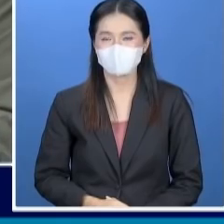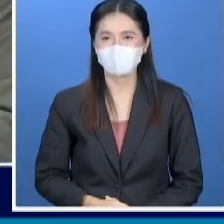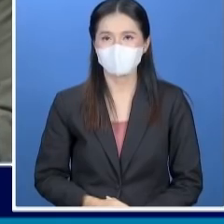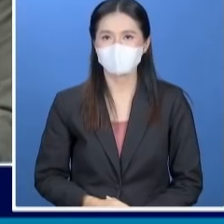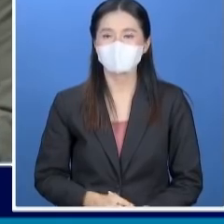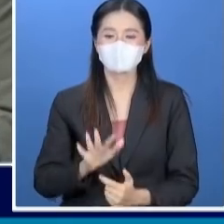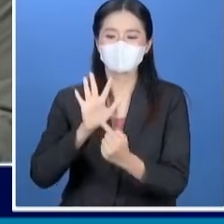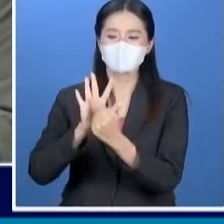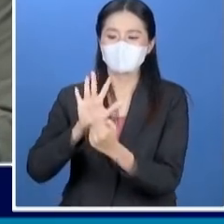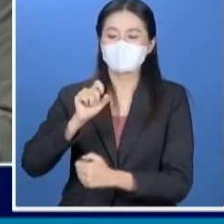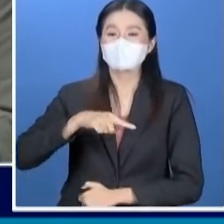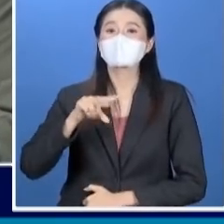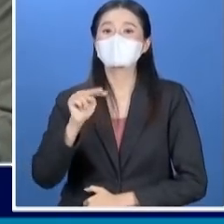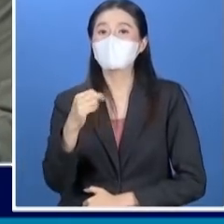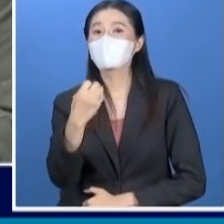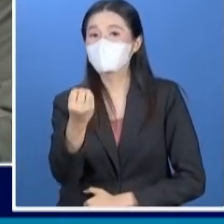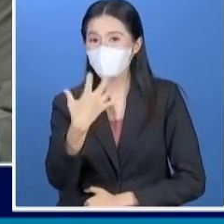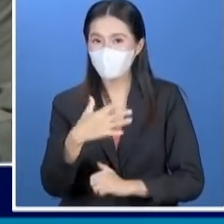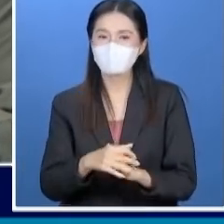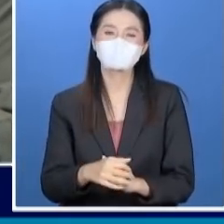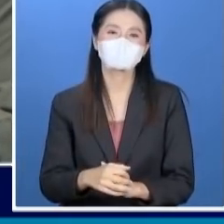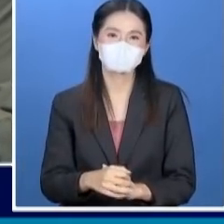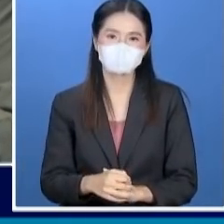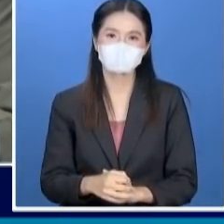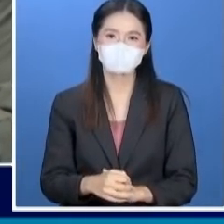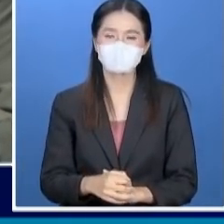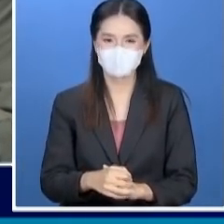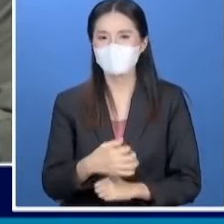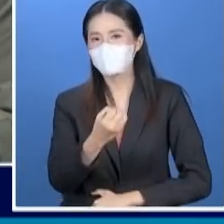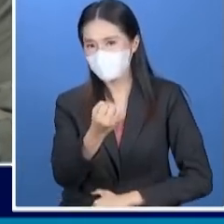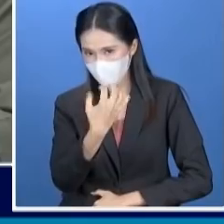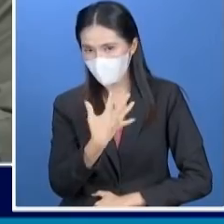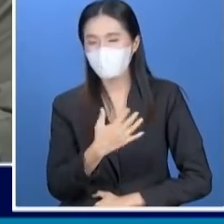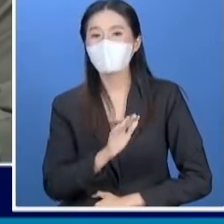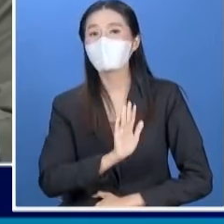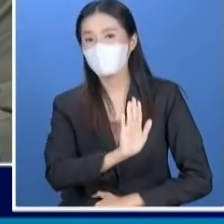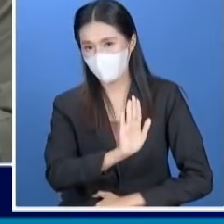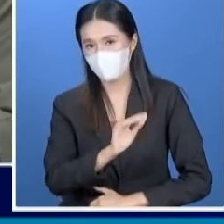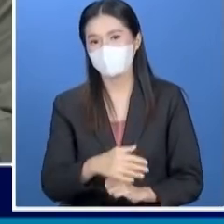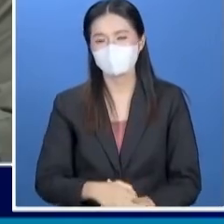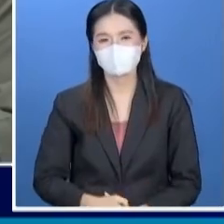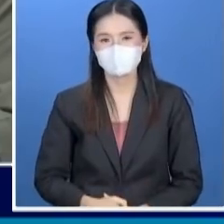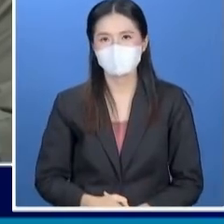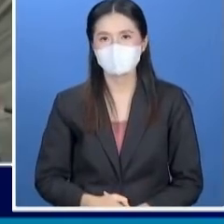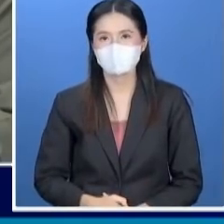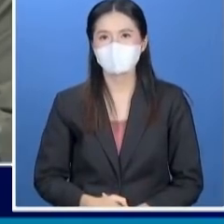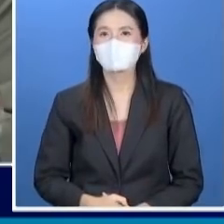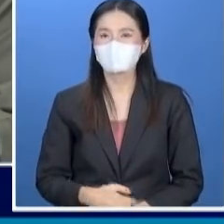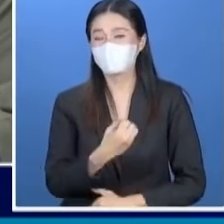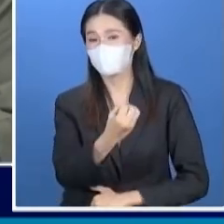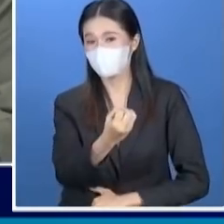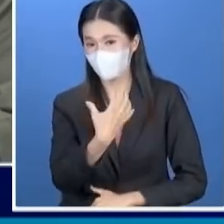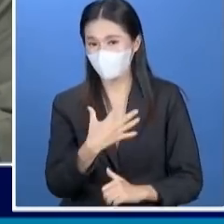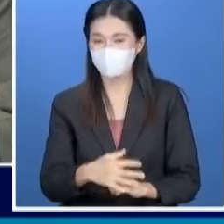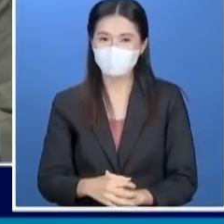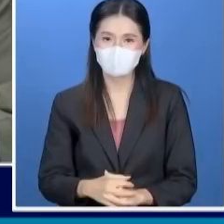ในแซนพูดเนี่ยนะครับมันก็เป็นคำให้การนะครับเป็นคำให้การนะครับในคำให้